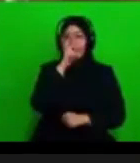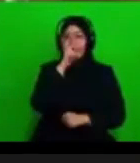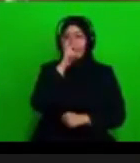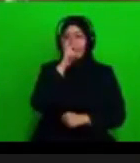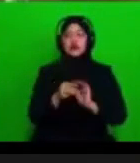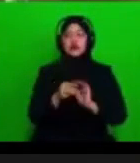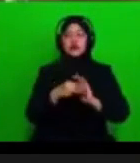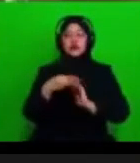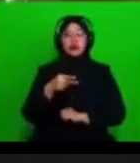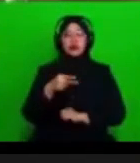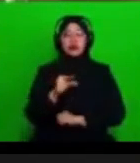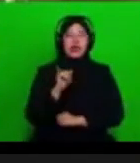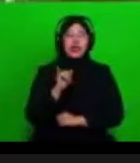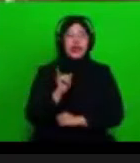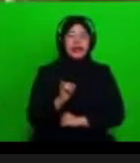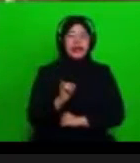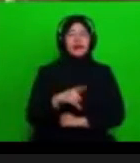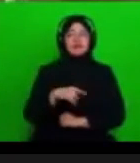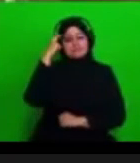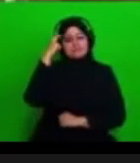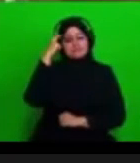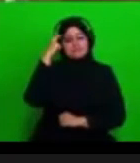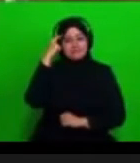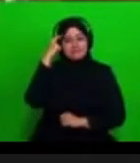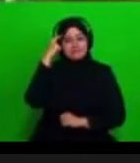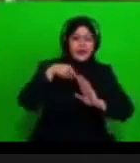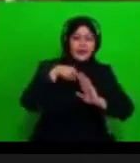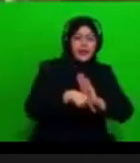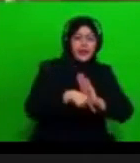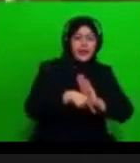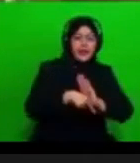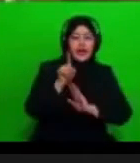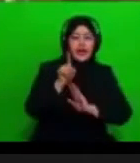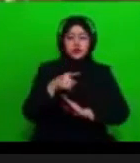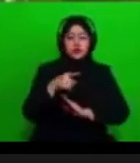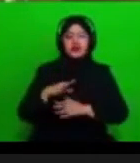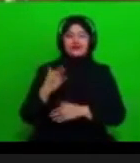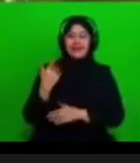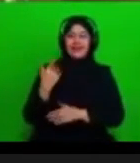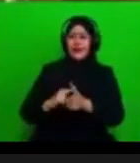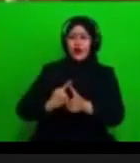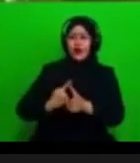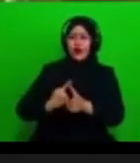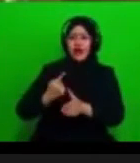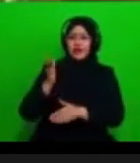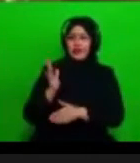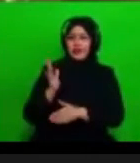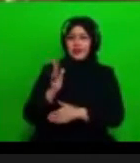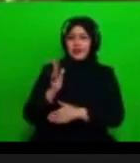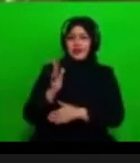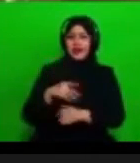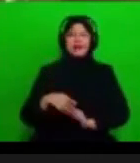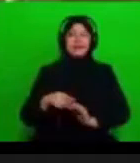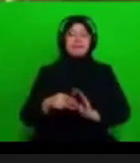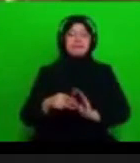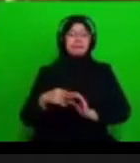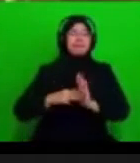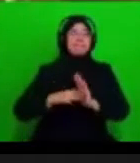untuk menyampaikan beberapa pokok-pokok pikiran detil yang sebenarnya tadi sudah dimulai dari paparan Mas